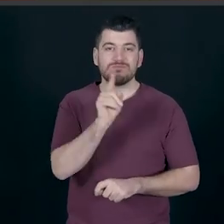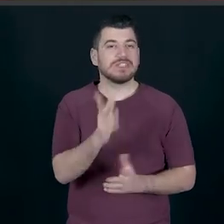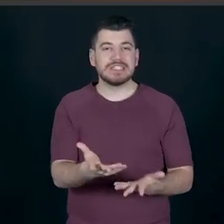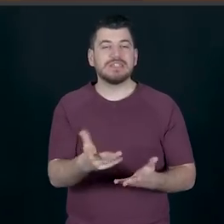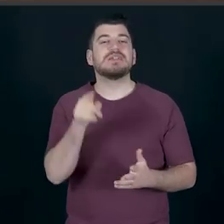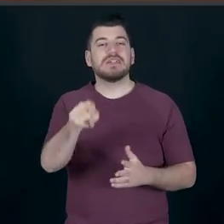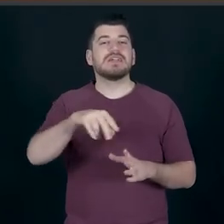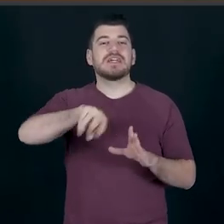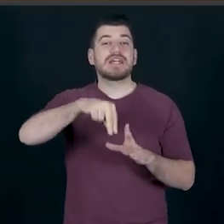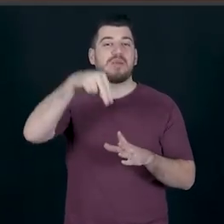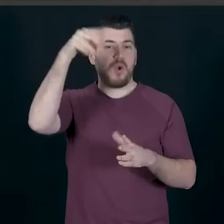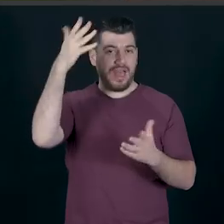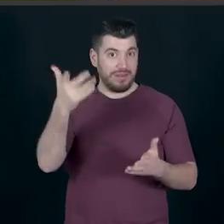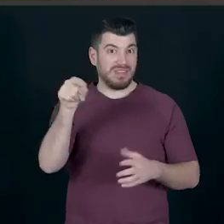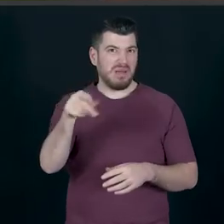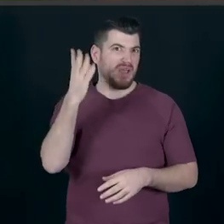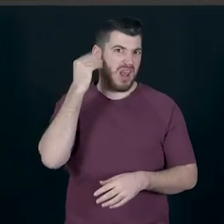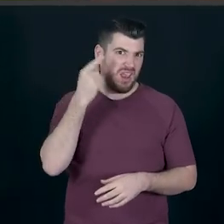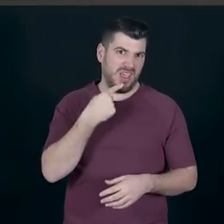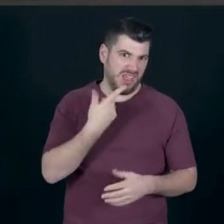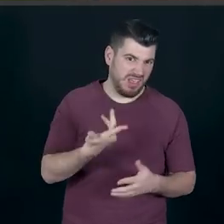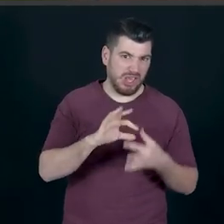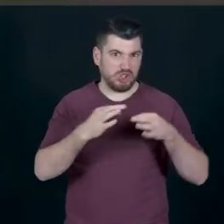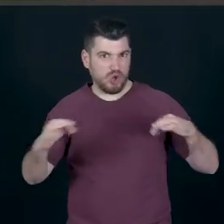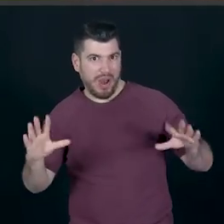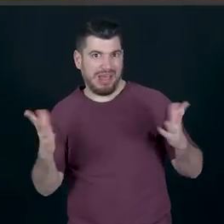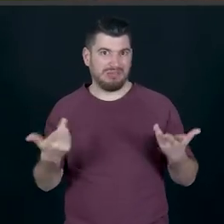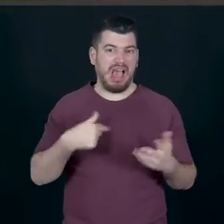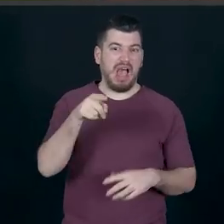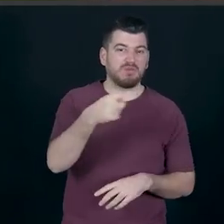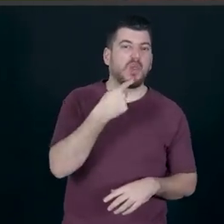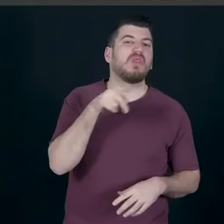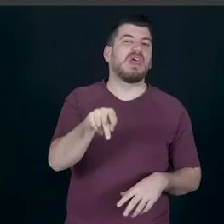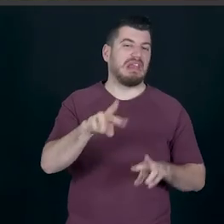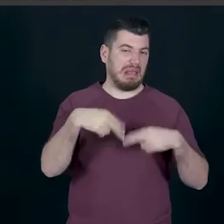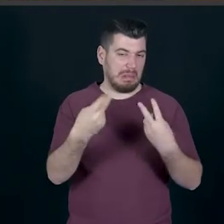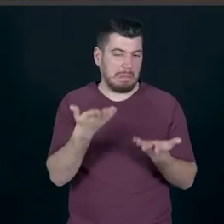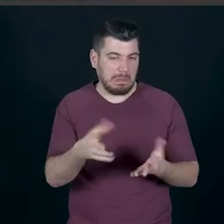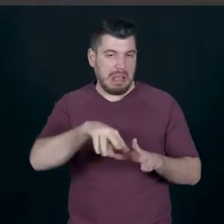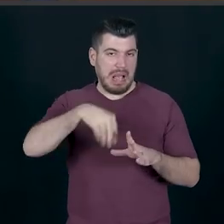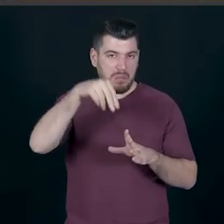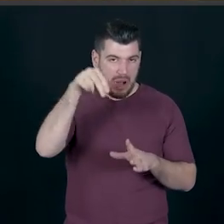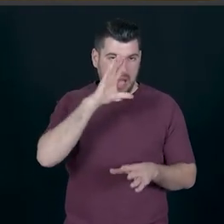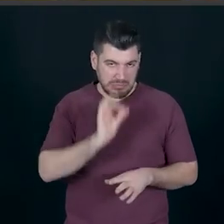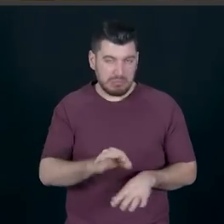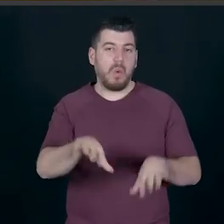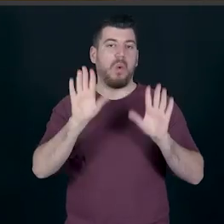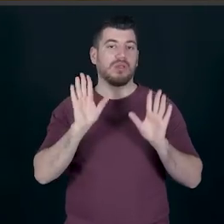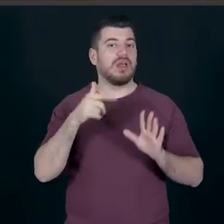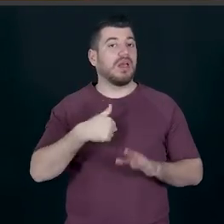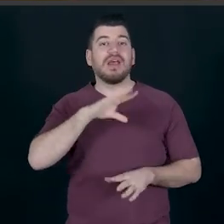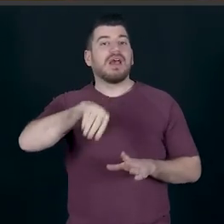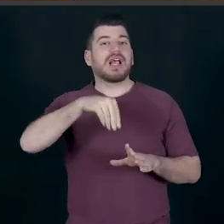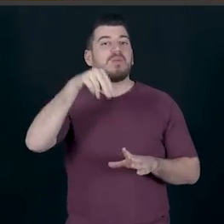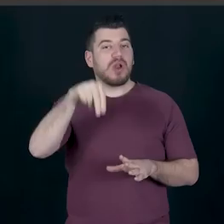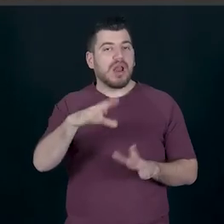καρμπονάρα. Μην ακούω από κάτω σχόλια και βλέπω σχόλια ότι αυτή δεν είναι καρμπονάρα ή αυτή είναι καρμπονάρα ή αυτή δεν είναι ή αυτή είναι. Η καρμπονάρα είναι όπως τη